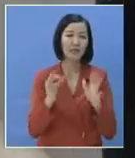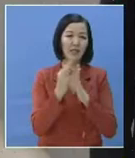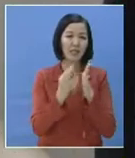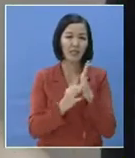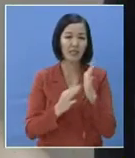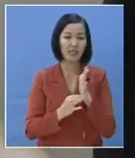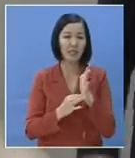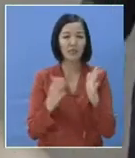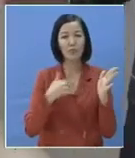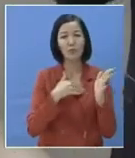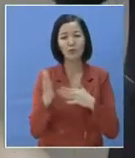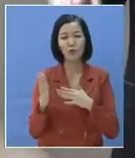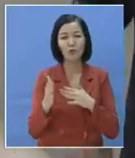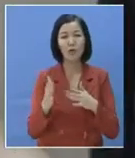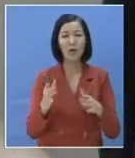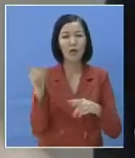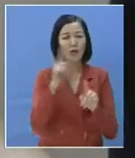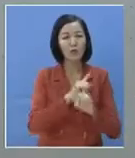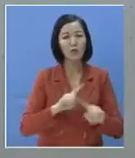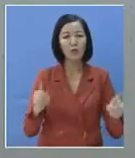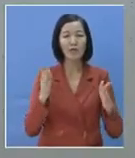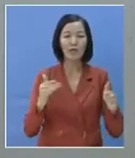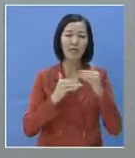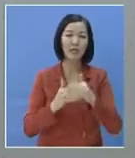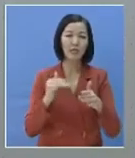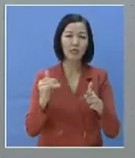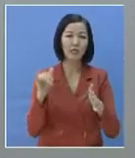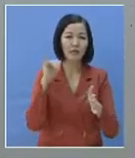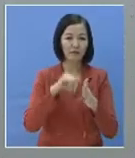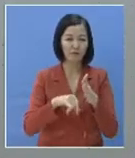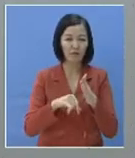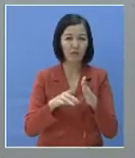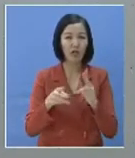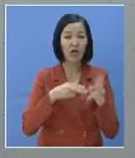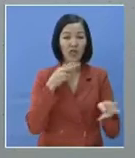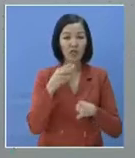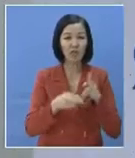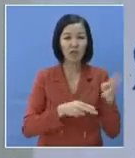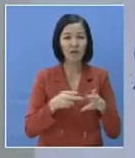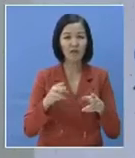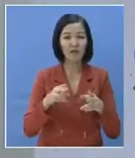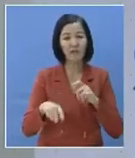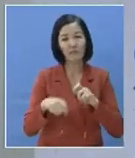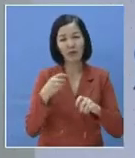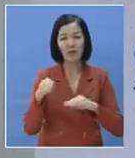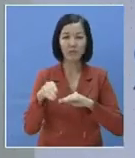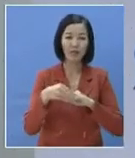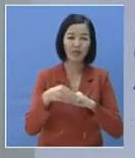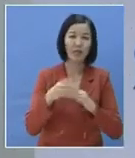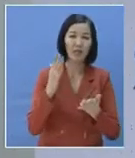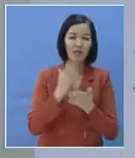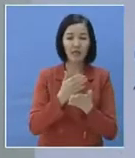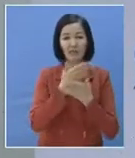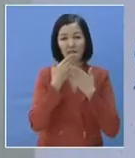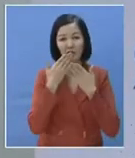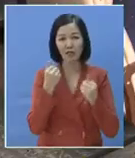решили путем установки особого ящика доверия. Студенты могут оставить в них анонимную жалобу о любых правонарушениях. На ящиках указаны